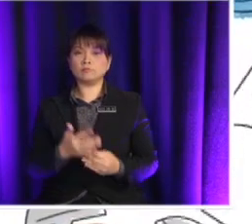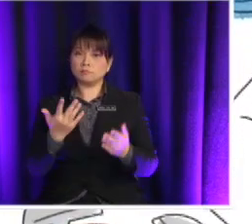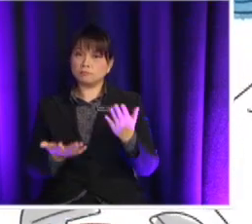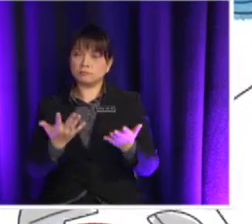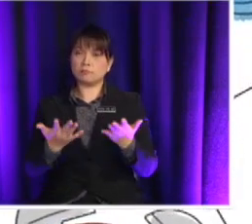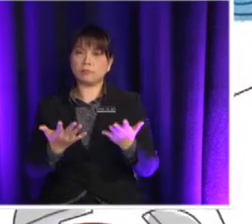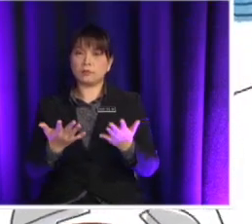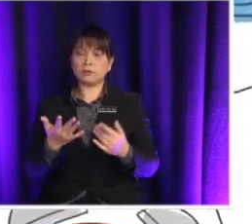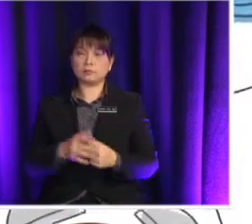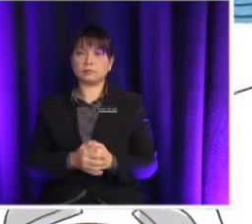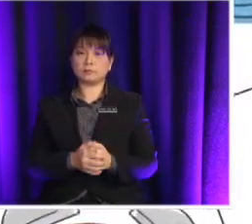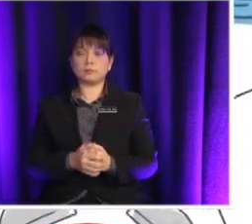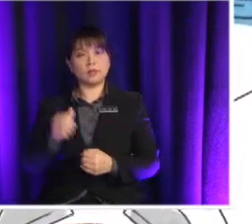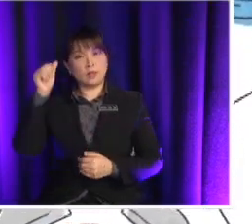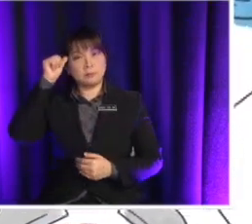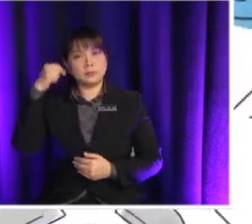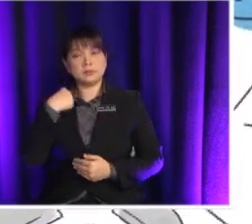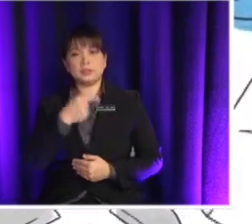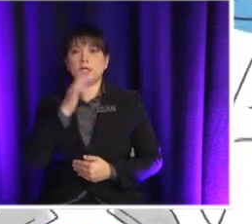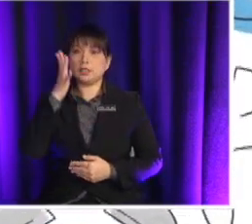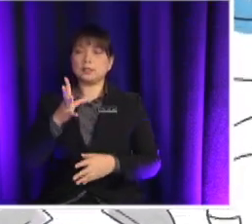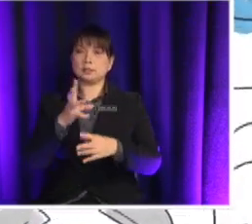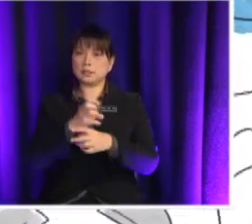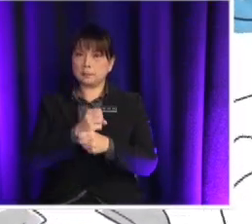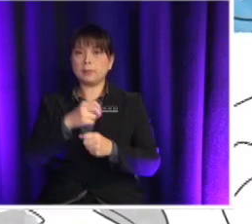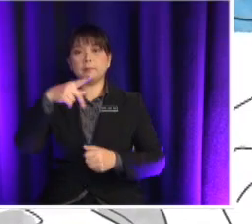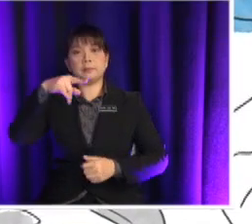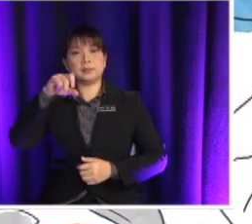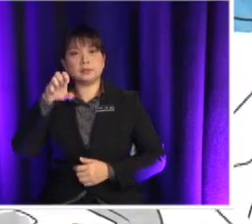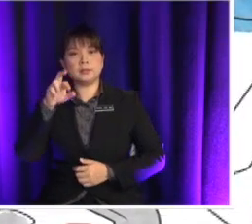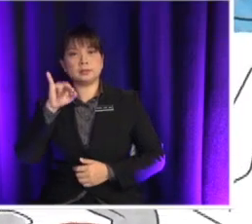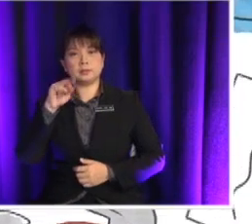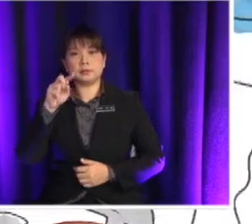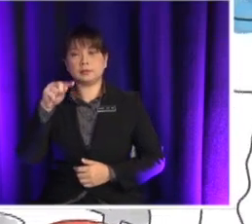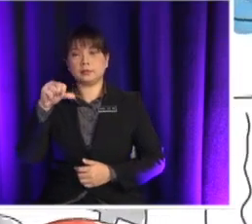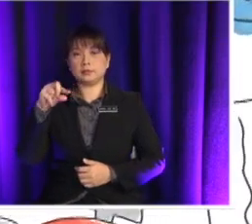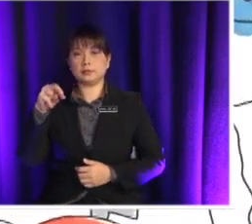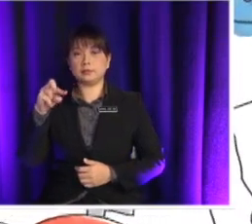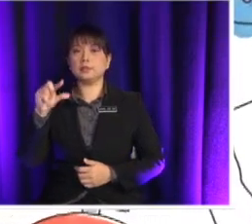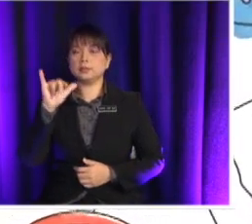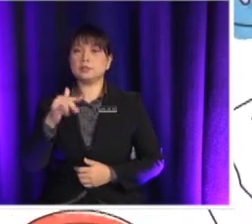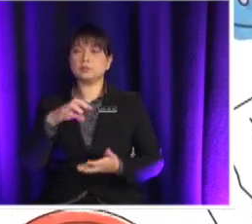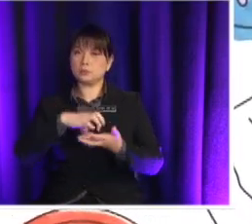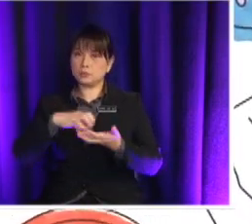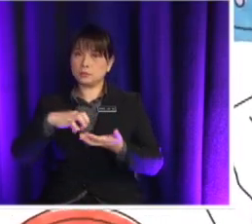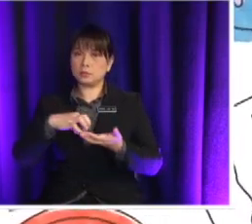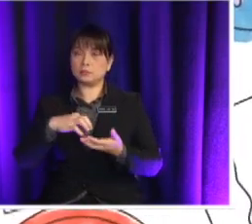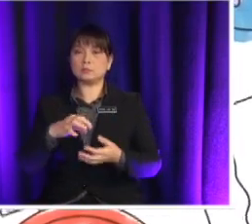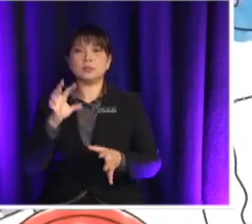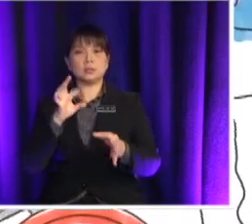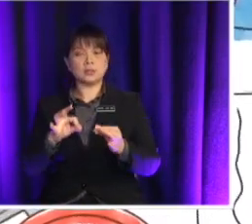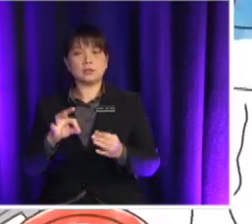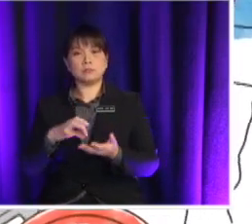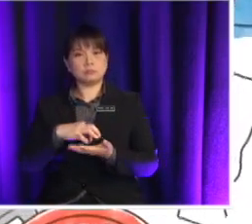Aiman kita dapat perintang yang rosak. So bila perintang yang rosak tu mungkin dia akan terkeluar pada julat ataupun dia terbuka kan.